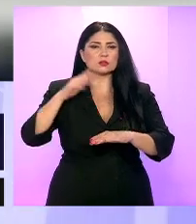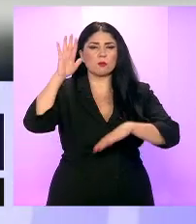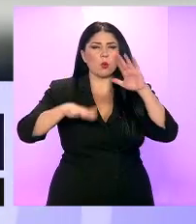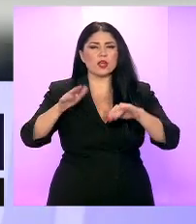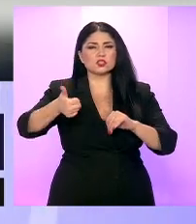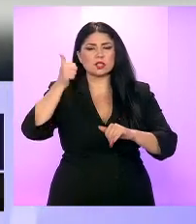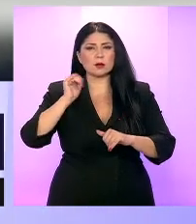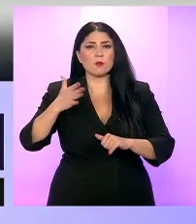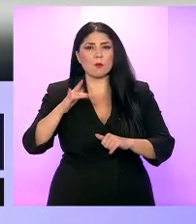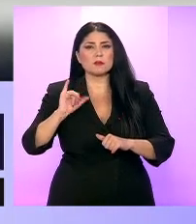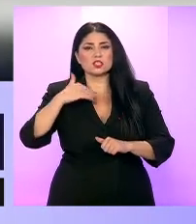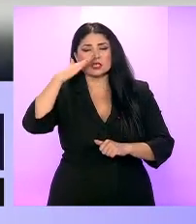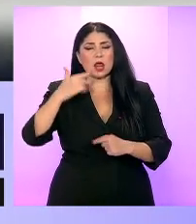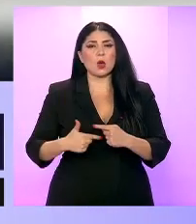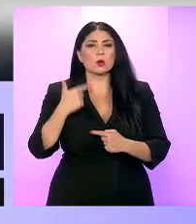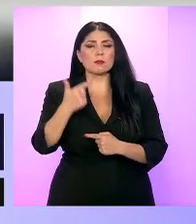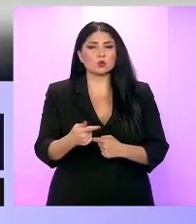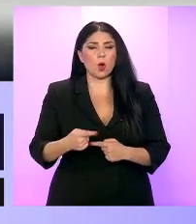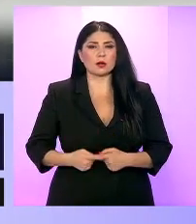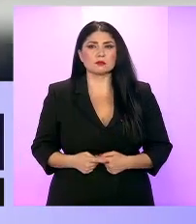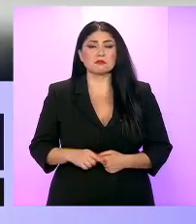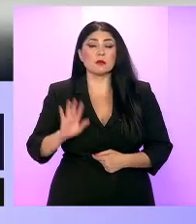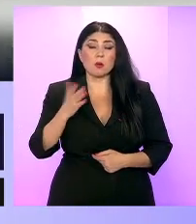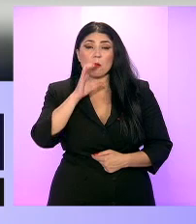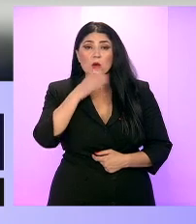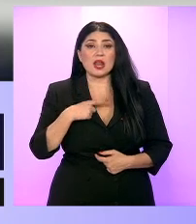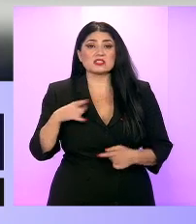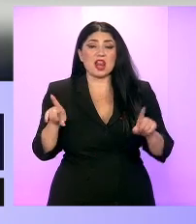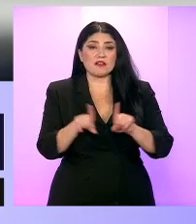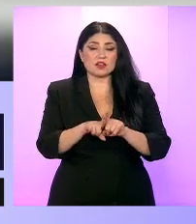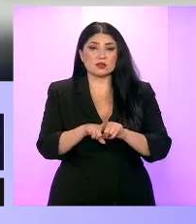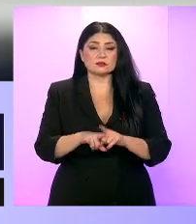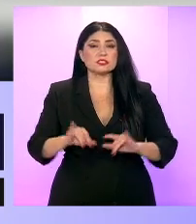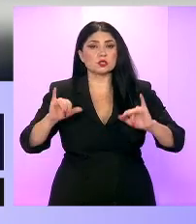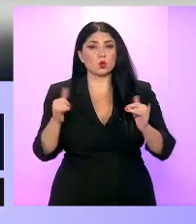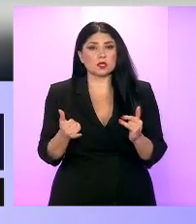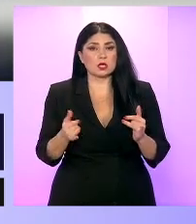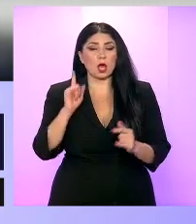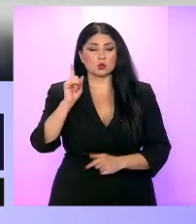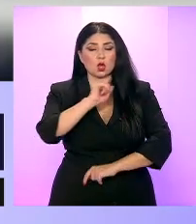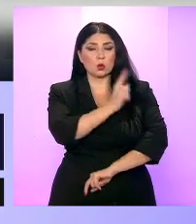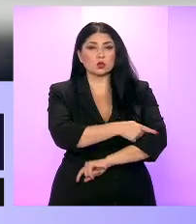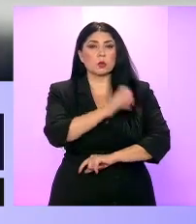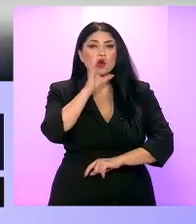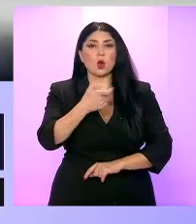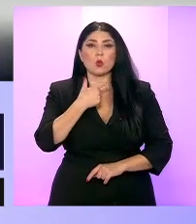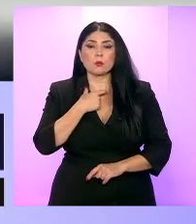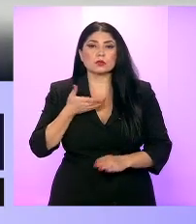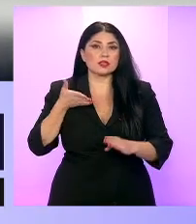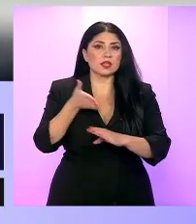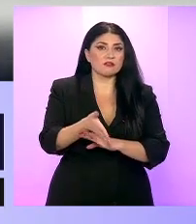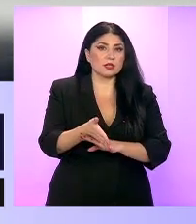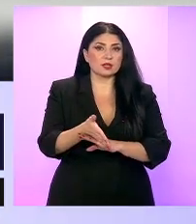și ieri, probabil va fi și în zilele următoare. Bănuiesc că și în Bulgaria situația este similară și atunci autoritățile bulgare nu pot